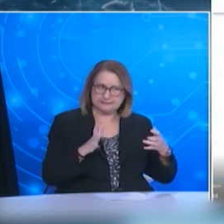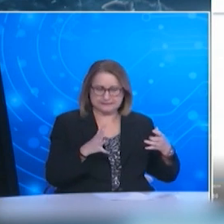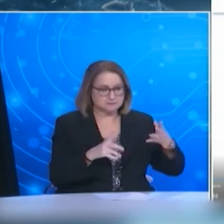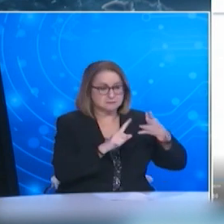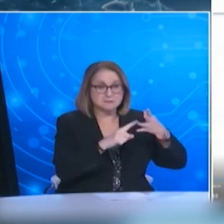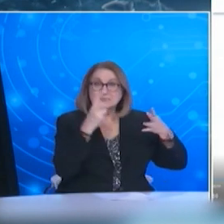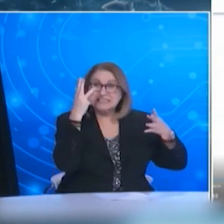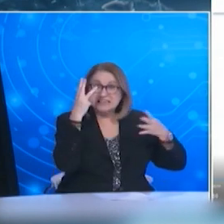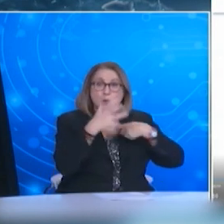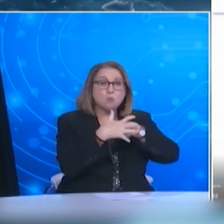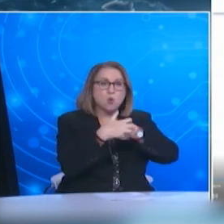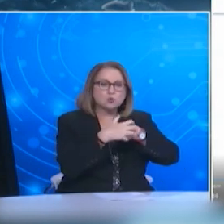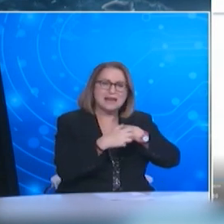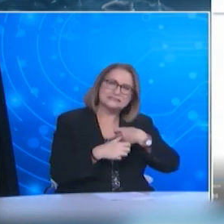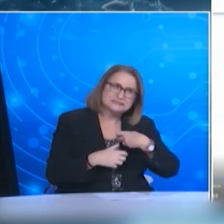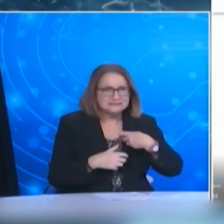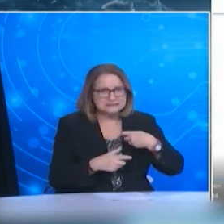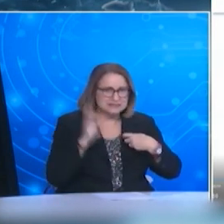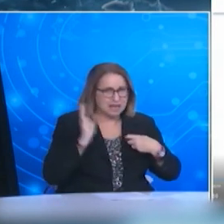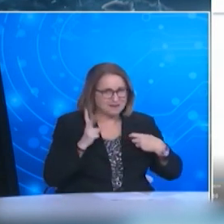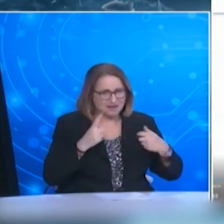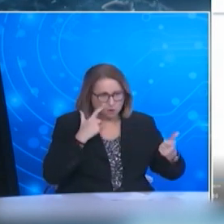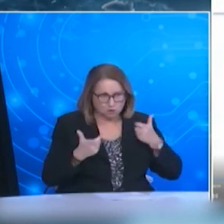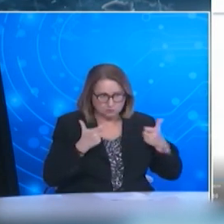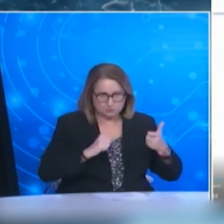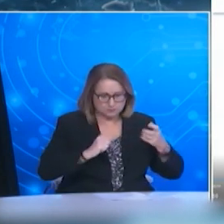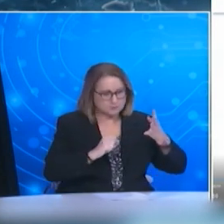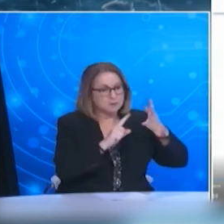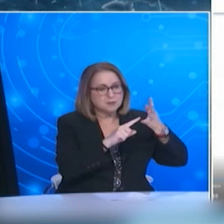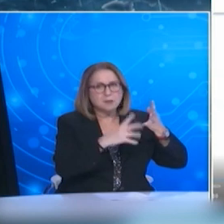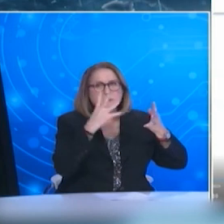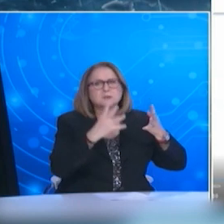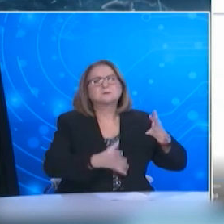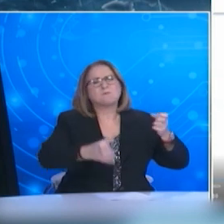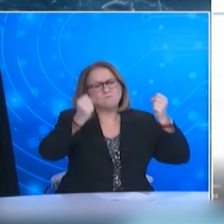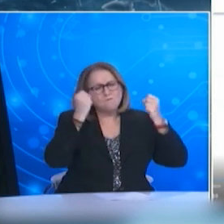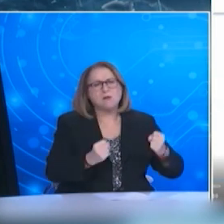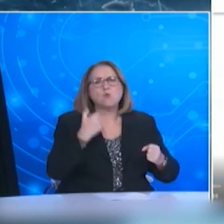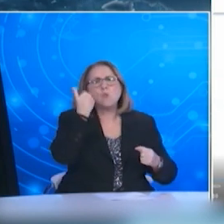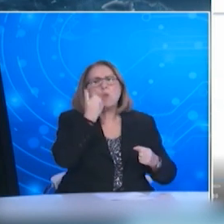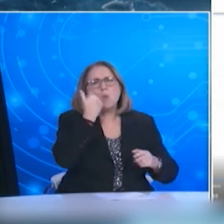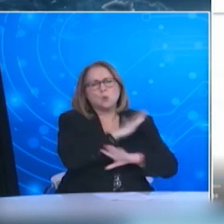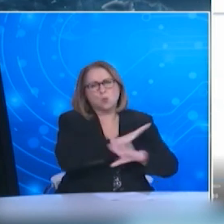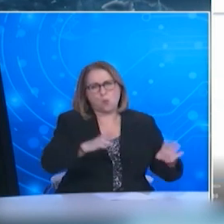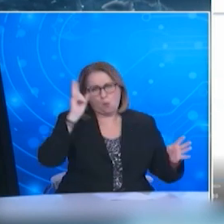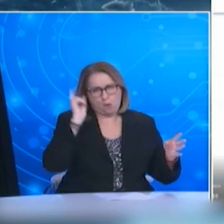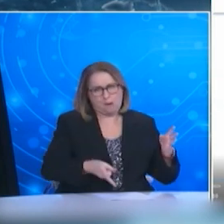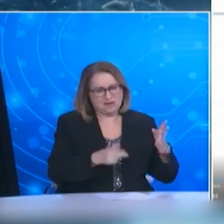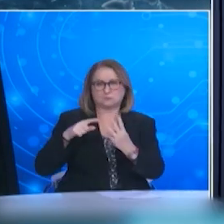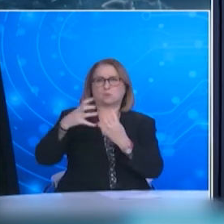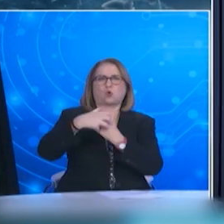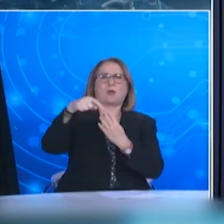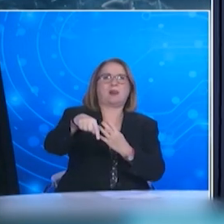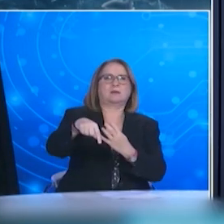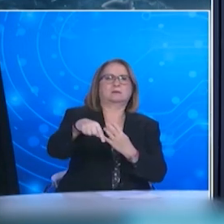ο Υφυπουργός Πολιτικής Προστασίας Νίκος Χαρδαλιάς. Στο επίπεδο 3 της αυξημένης επιτήρησης εντάσσεται το Ηράκλειο.